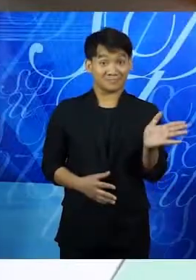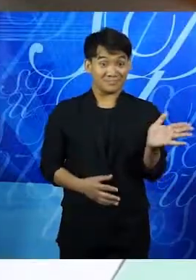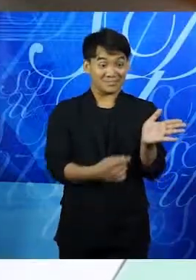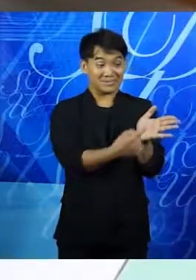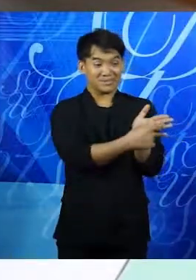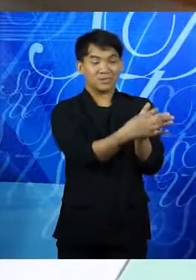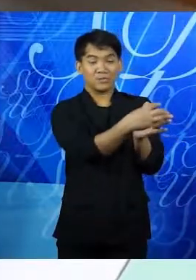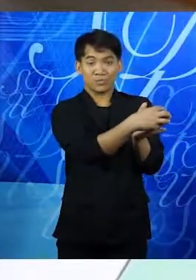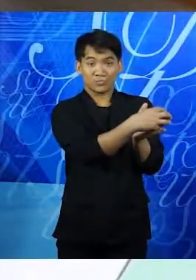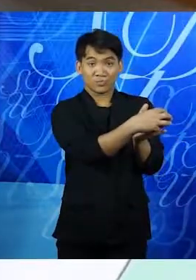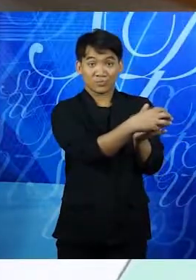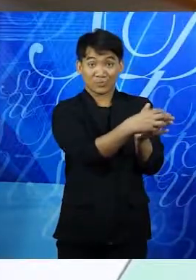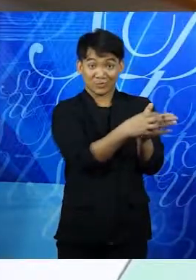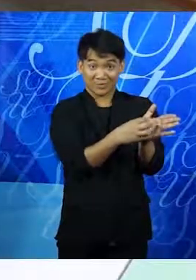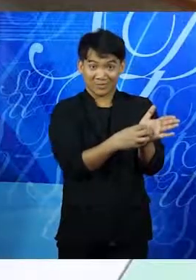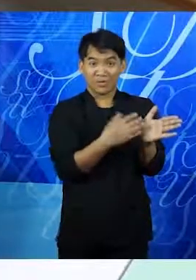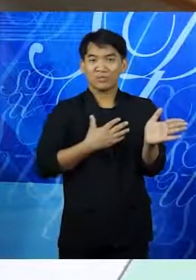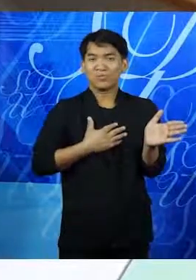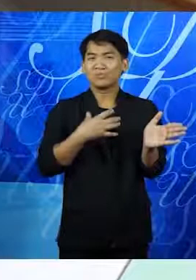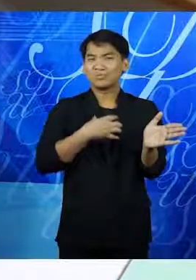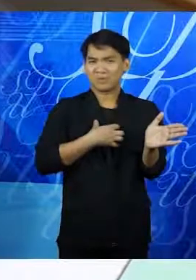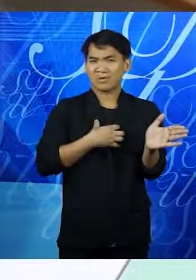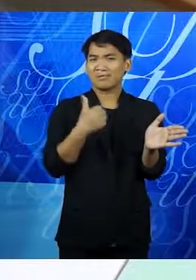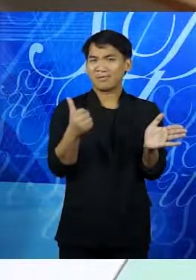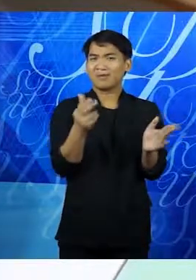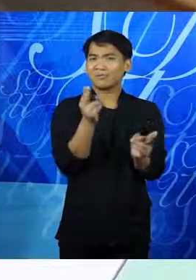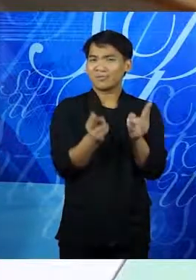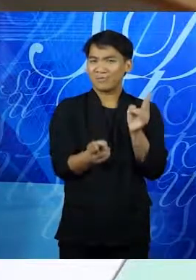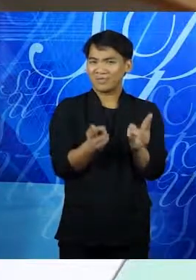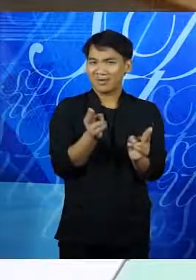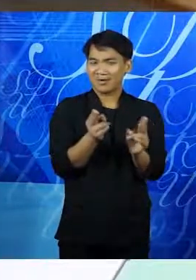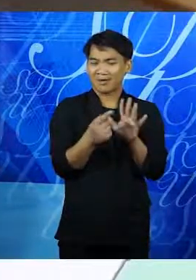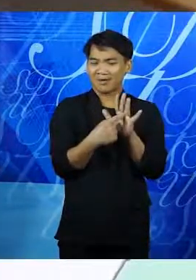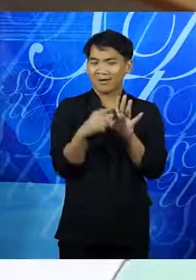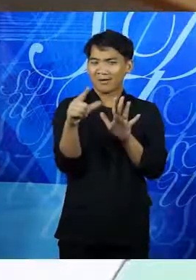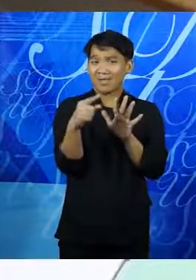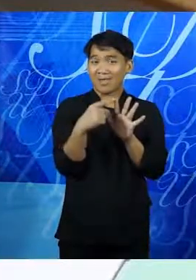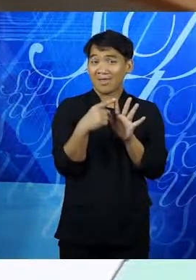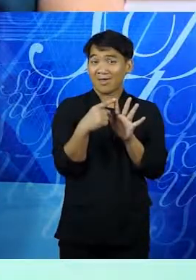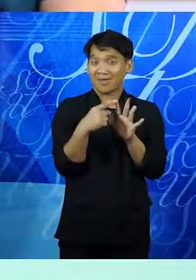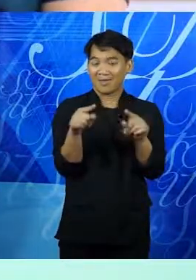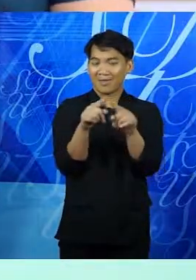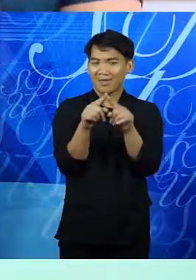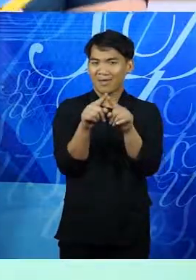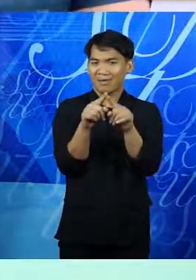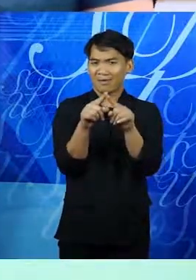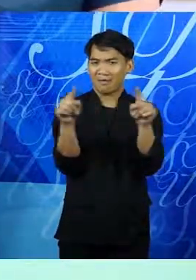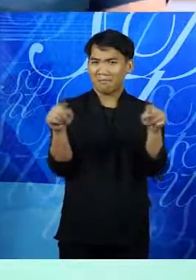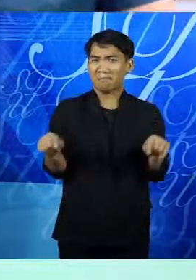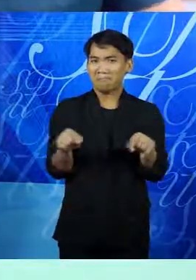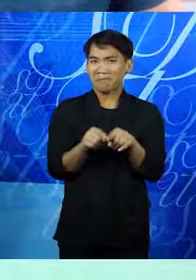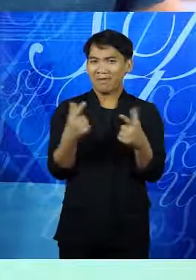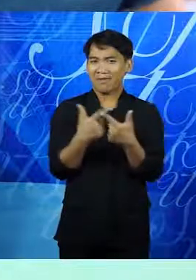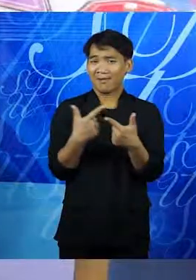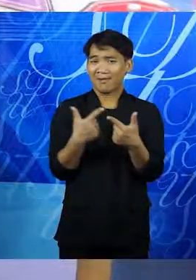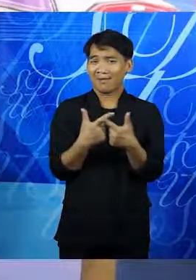หนูอยากได้ตุ๊กตาและแป้นเลขา เก่งมากค่ะ